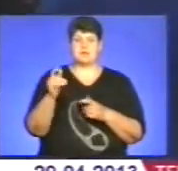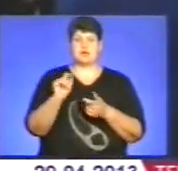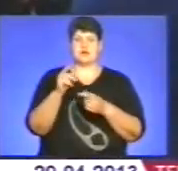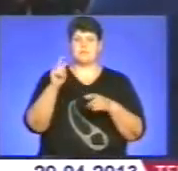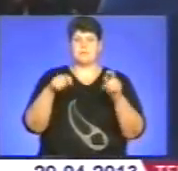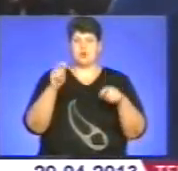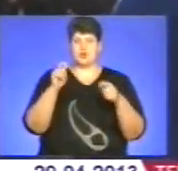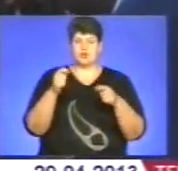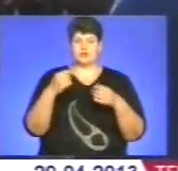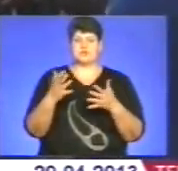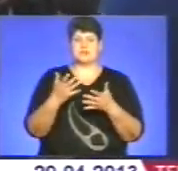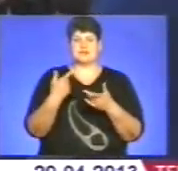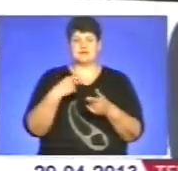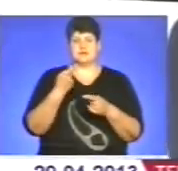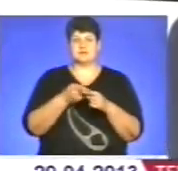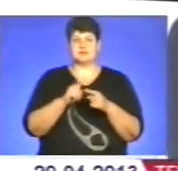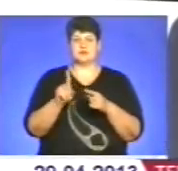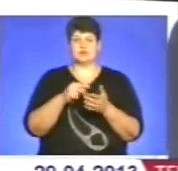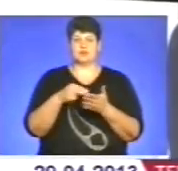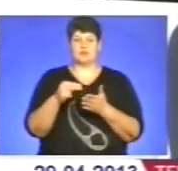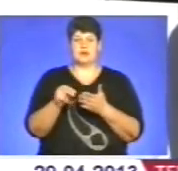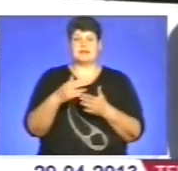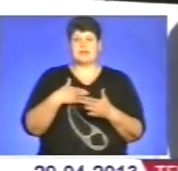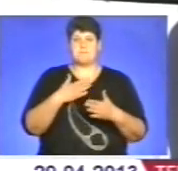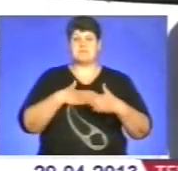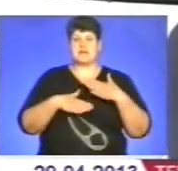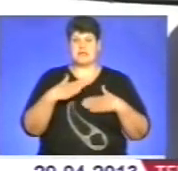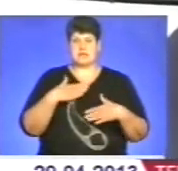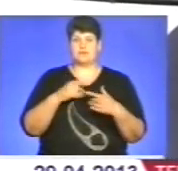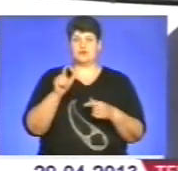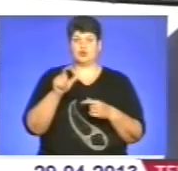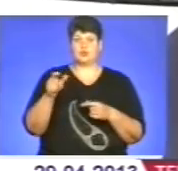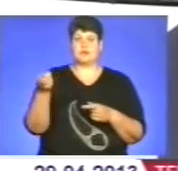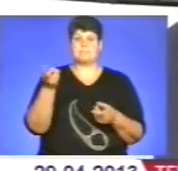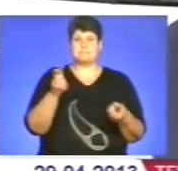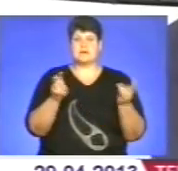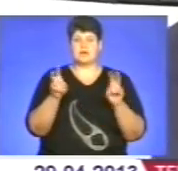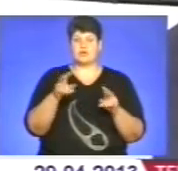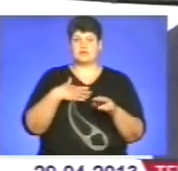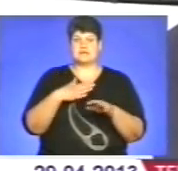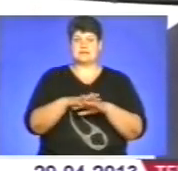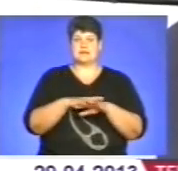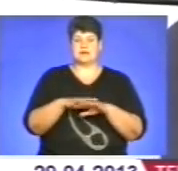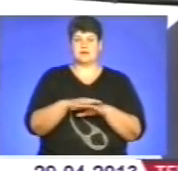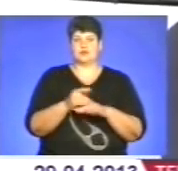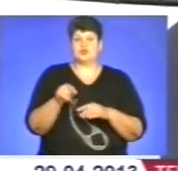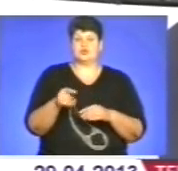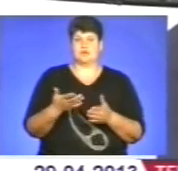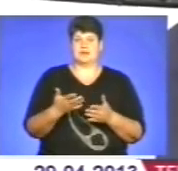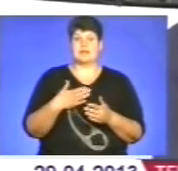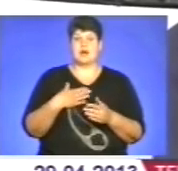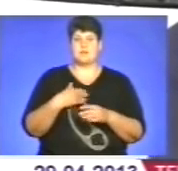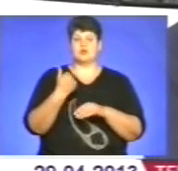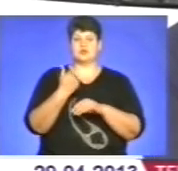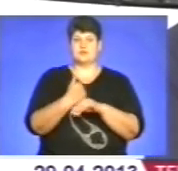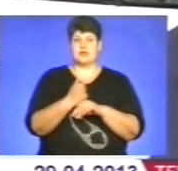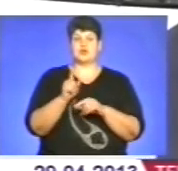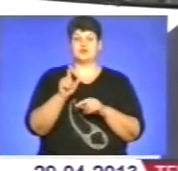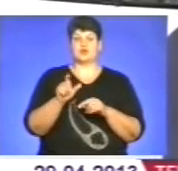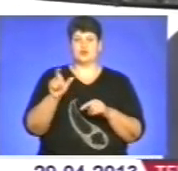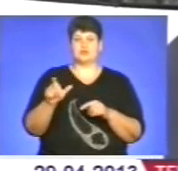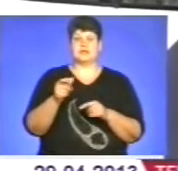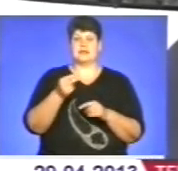асортимент, яким запасаються. Нам дуже приємно, що люди до нас приходять чи на ринок, чи сюди. Ну, нам основне, що люди їдять